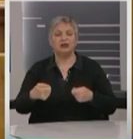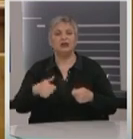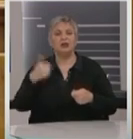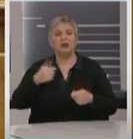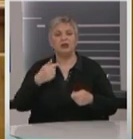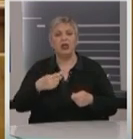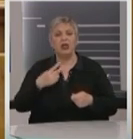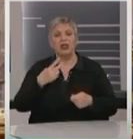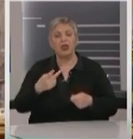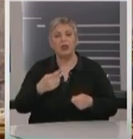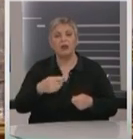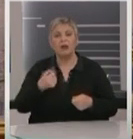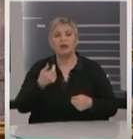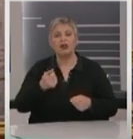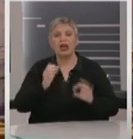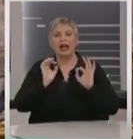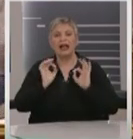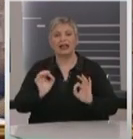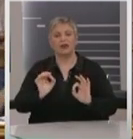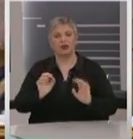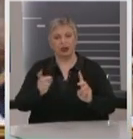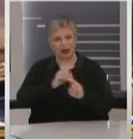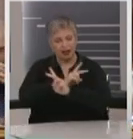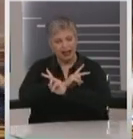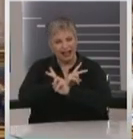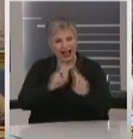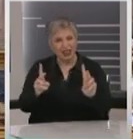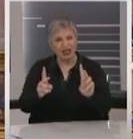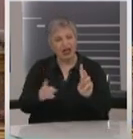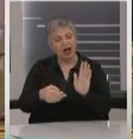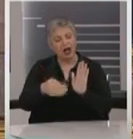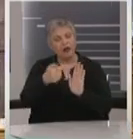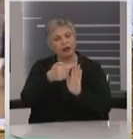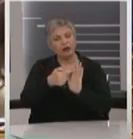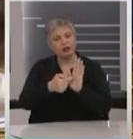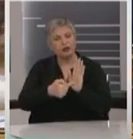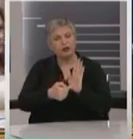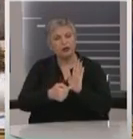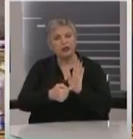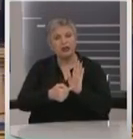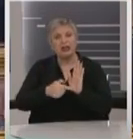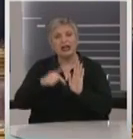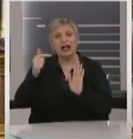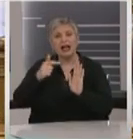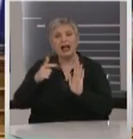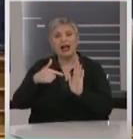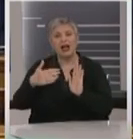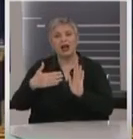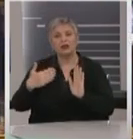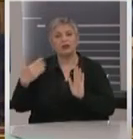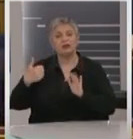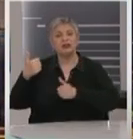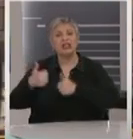ποσοτικοποιηθούν, να διευκρινιστούν με βάση τις κατευθυντήριες γραμμές της απόφασης του Eurogroup του περασμένου